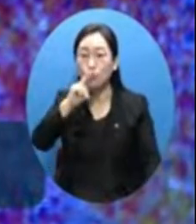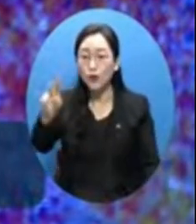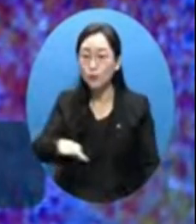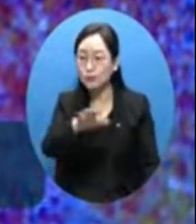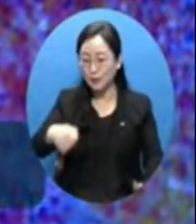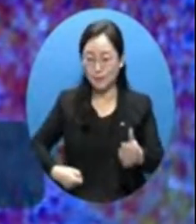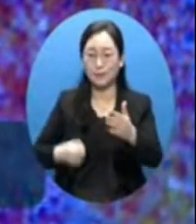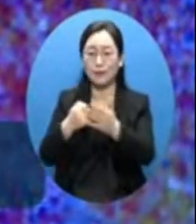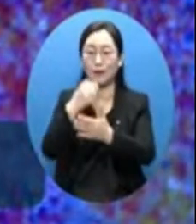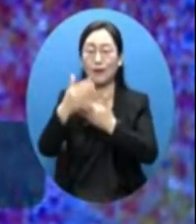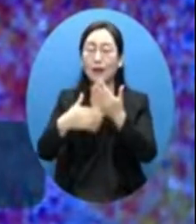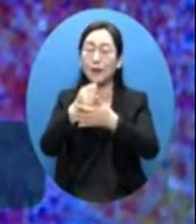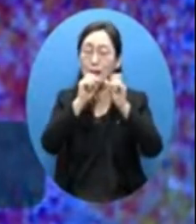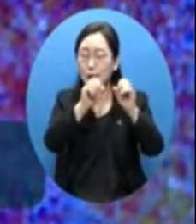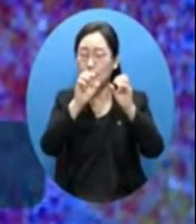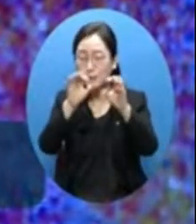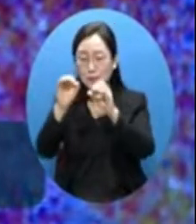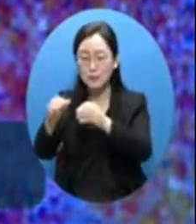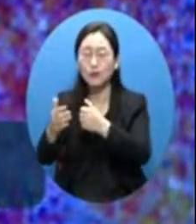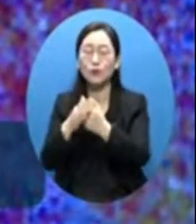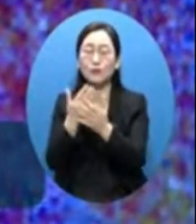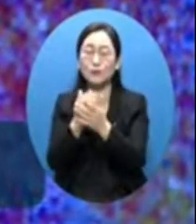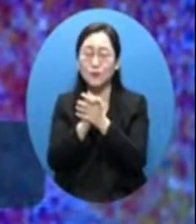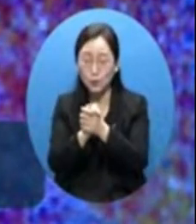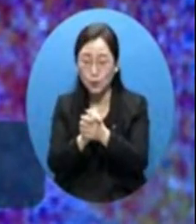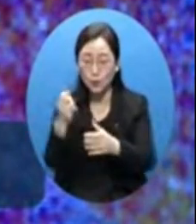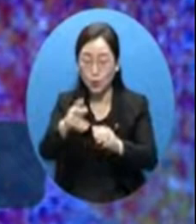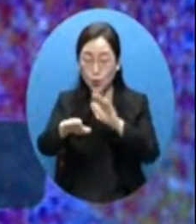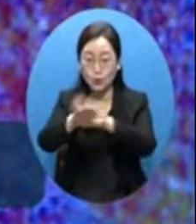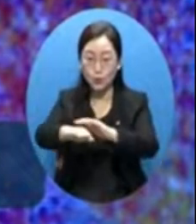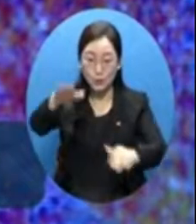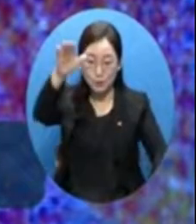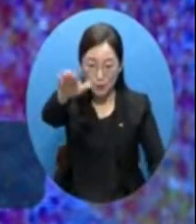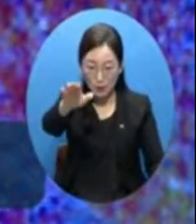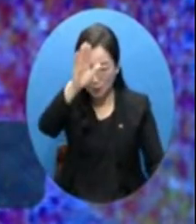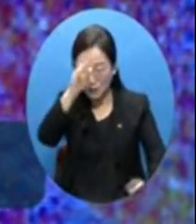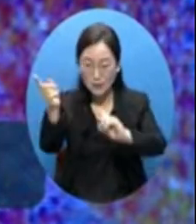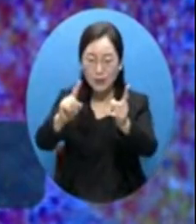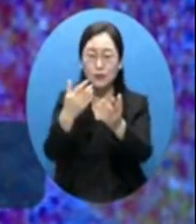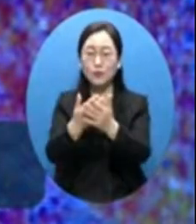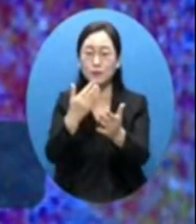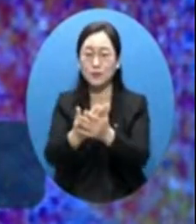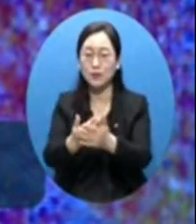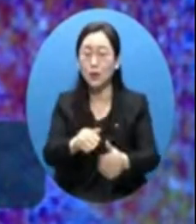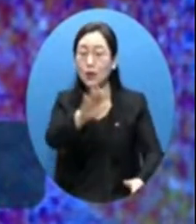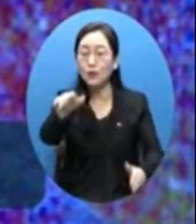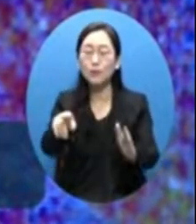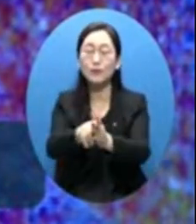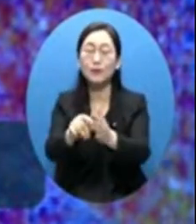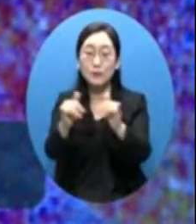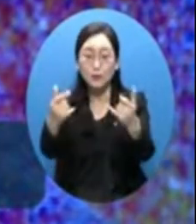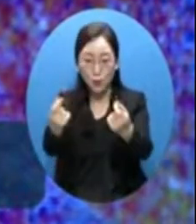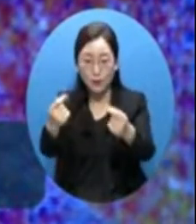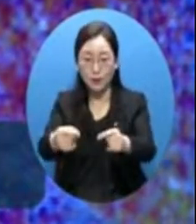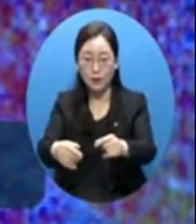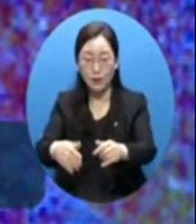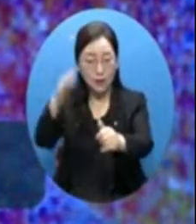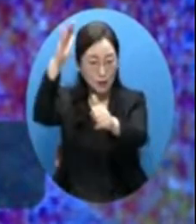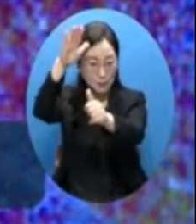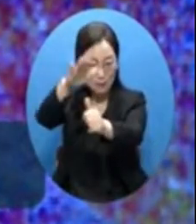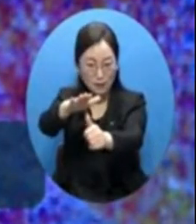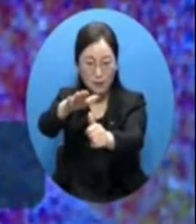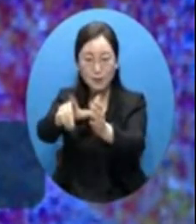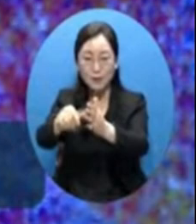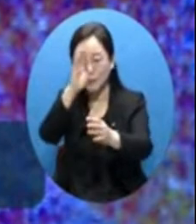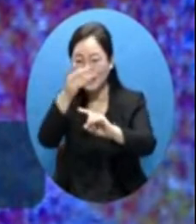하나님의 말씀을 전할 수 있게 하여 주옵소서. 그리고 이렇게 기도했습니다. 손을 내밀어 병을 낫게 하여 주옵소서. 우리 믿는 사람들이 손을 내밀어 기도할 때 안수할 때